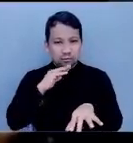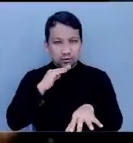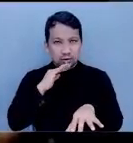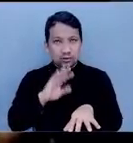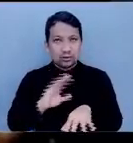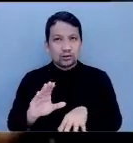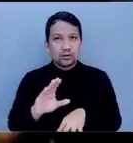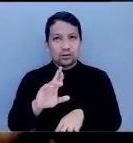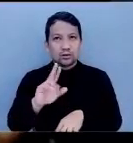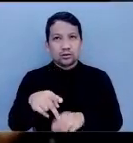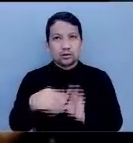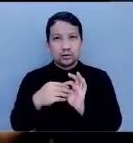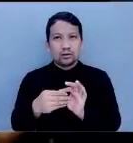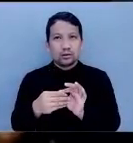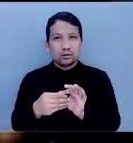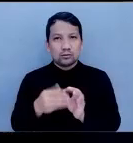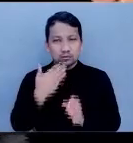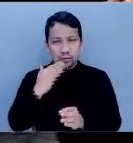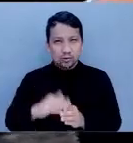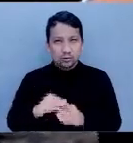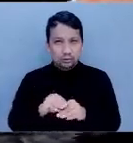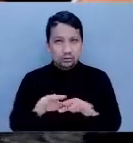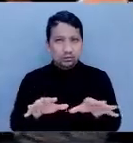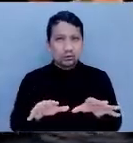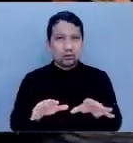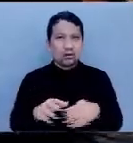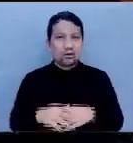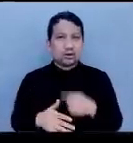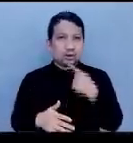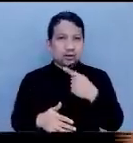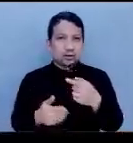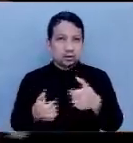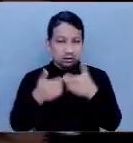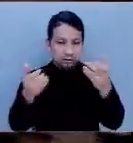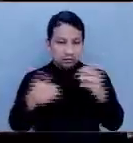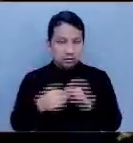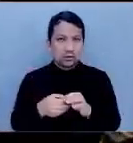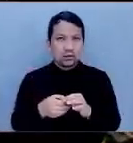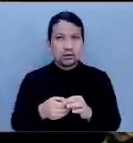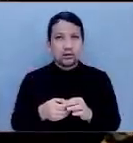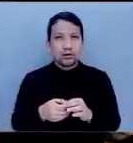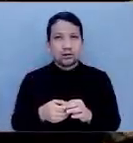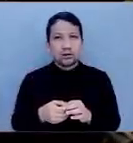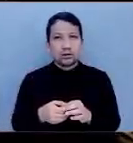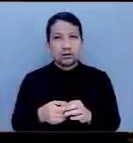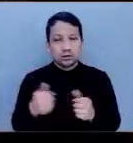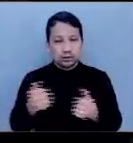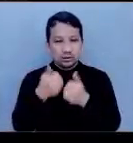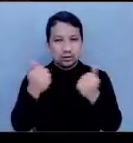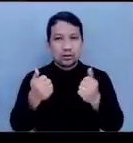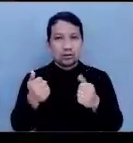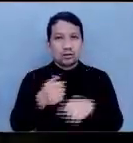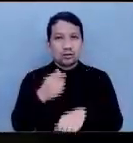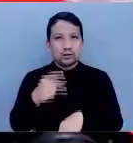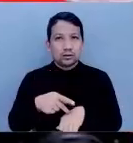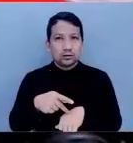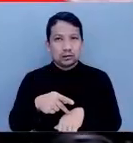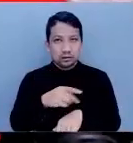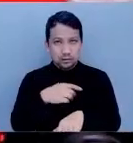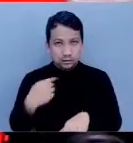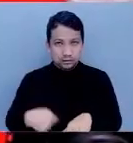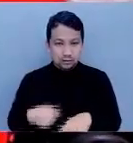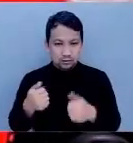ang barko na makakasama sa dagat. Sa pagdiriwang naman ng 74th na founding anniversary ng People's Republic of China